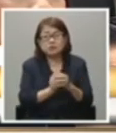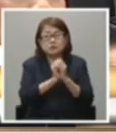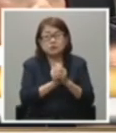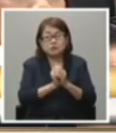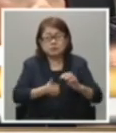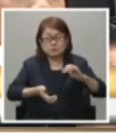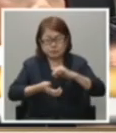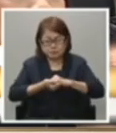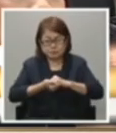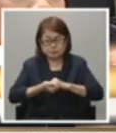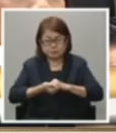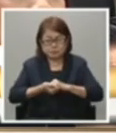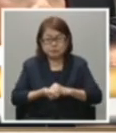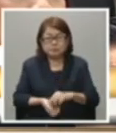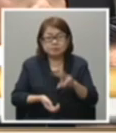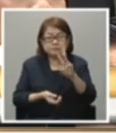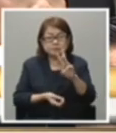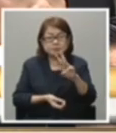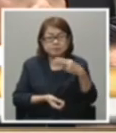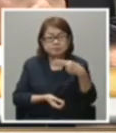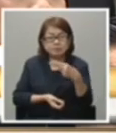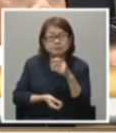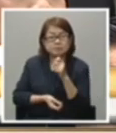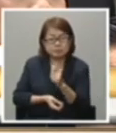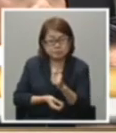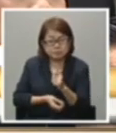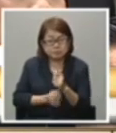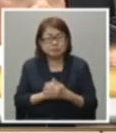มือกับ WHA